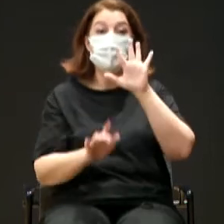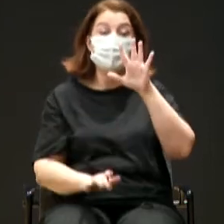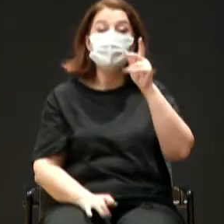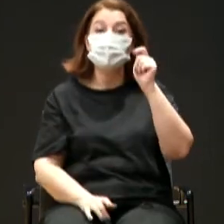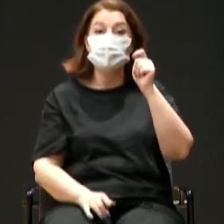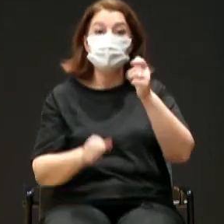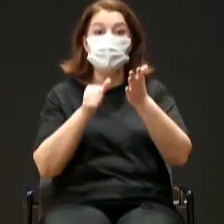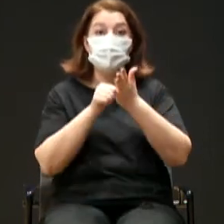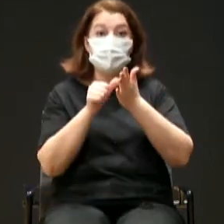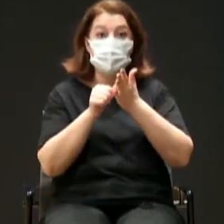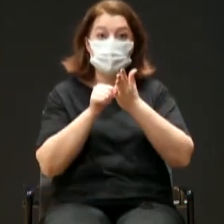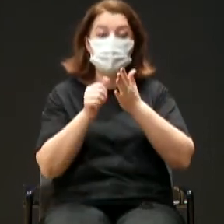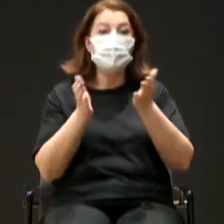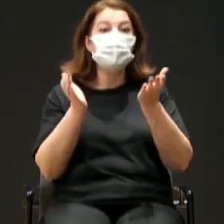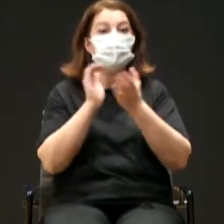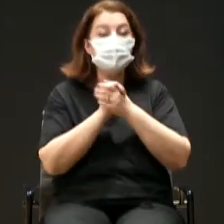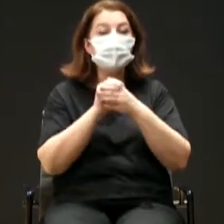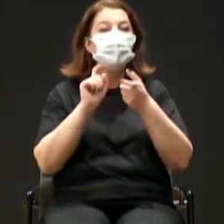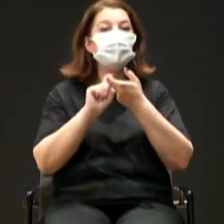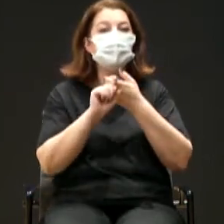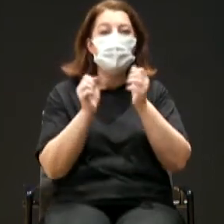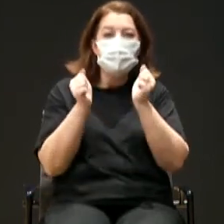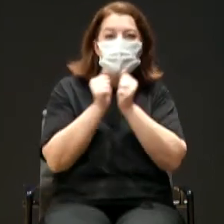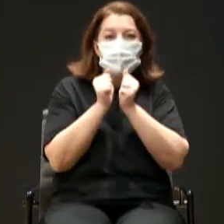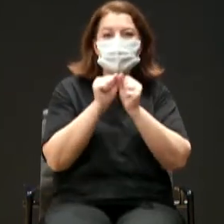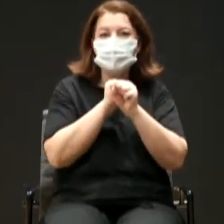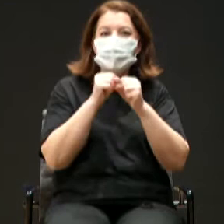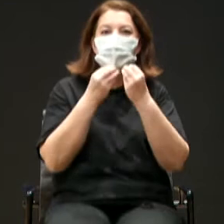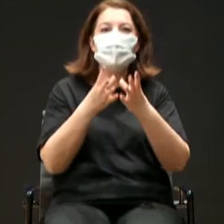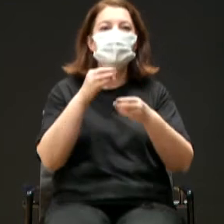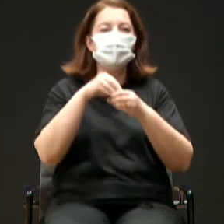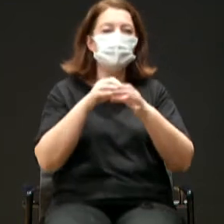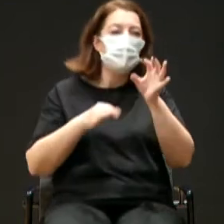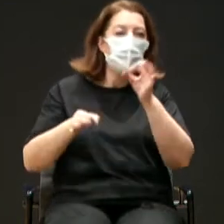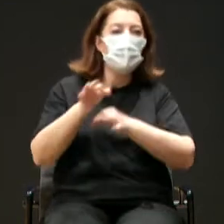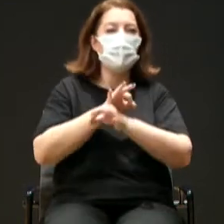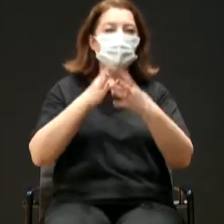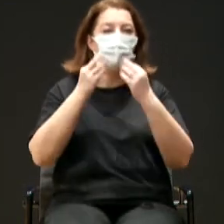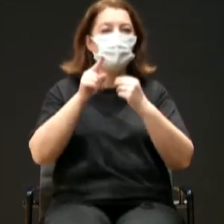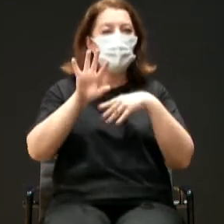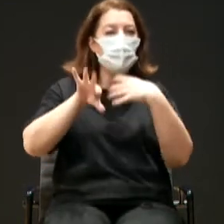tarihlerinde birlik ve beraberliğimize zarar vermek için organize edilmiş bu